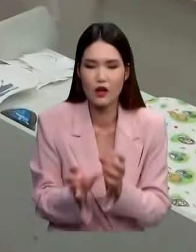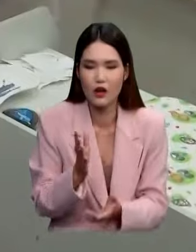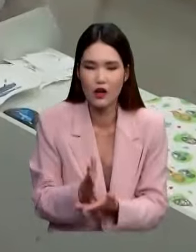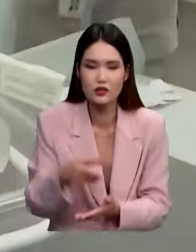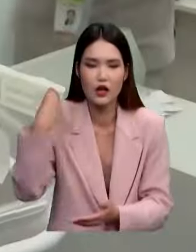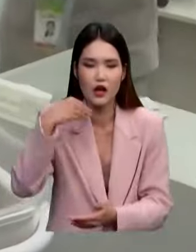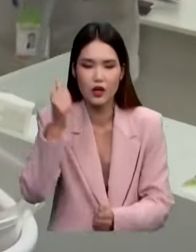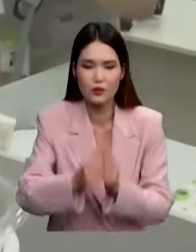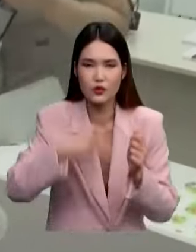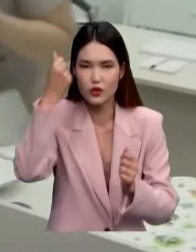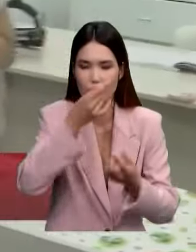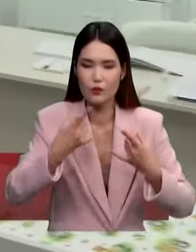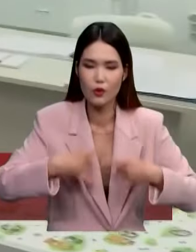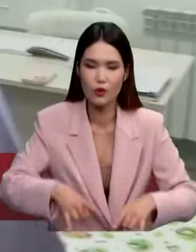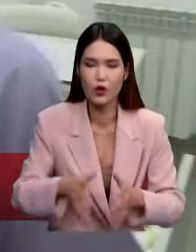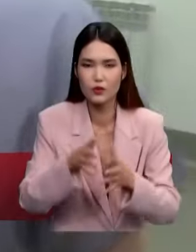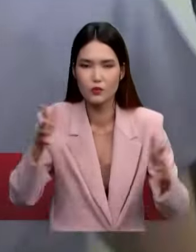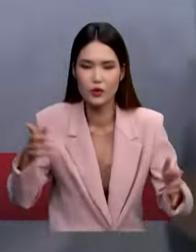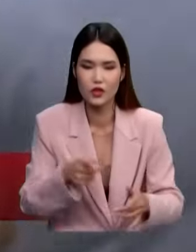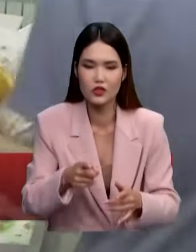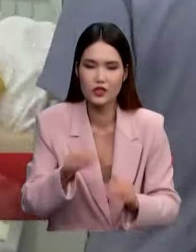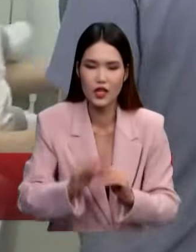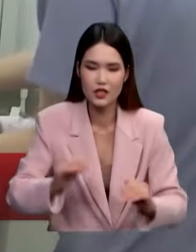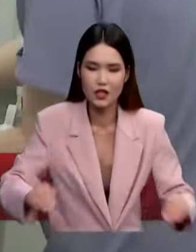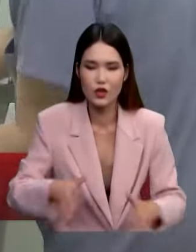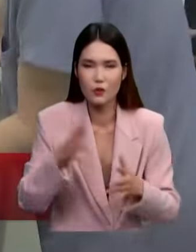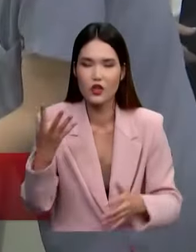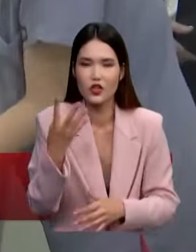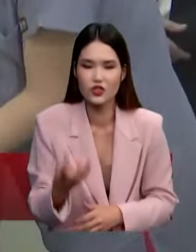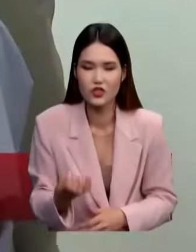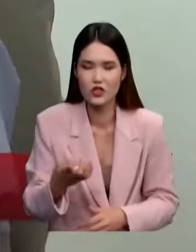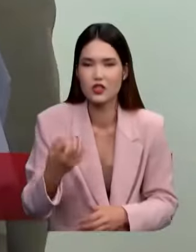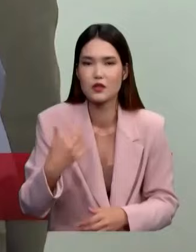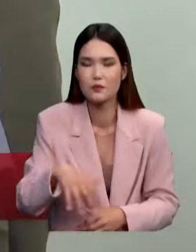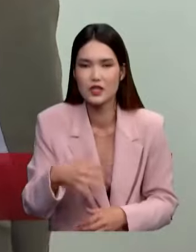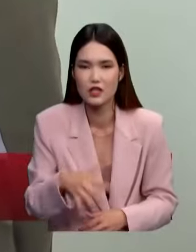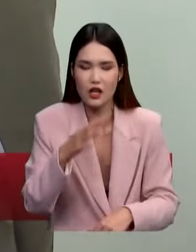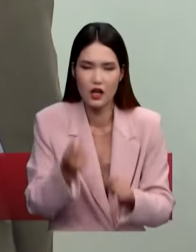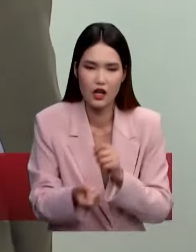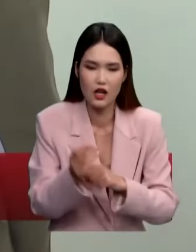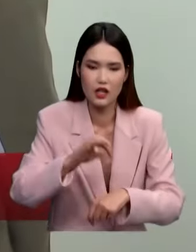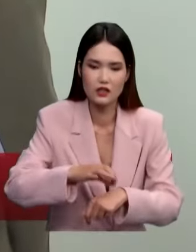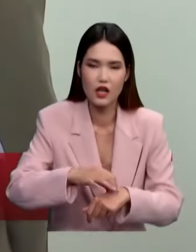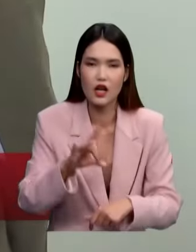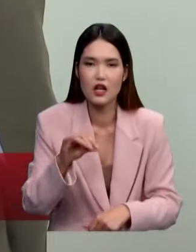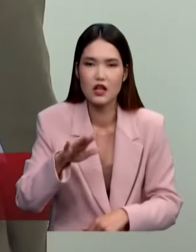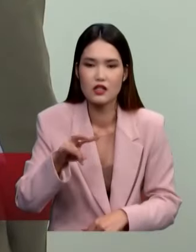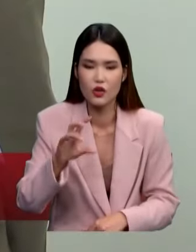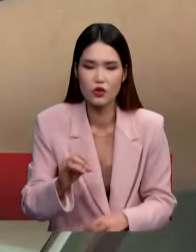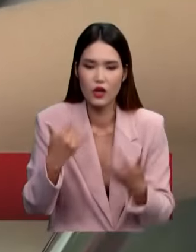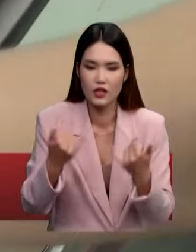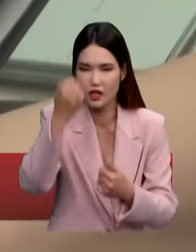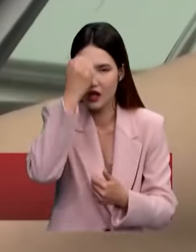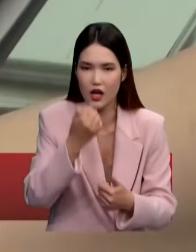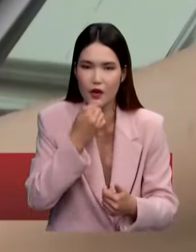Актобе ежегодно рождается около 20 тысяч детей, из которых у более 450 диагностируют глазную ретинопатию. А теперь,